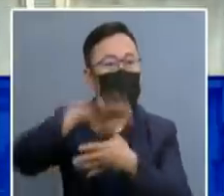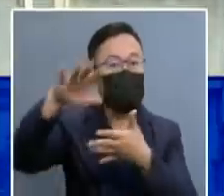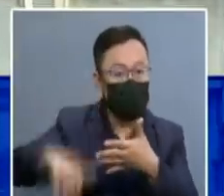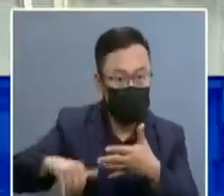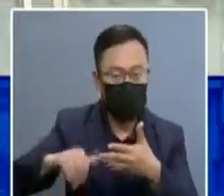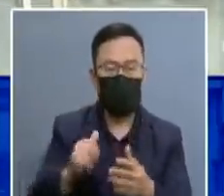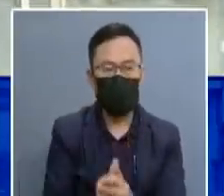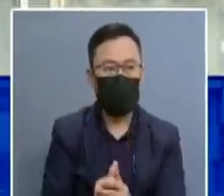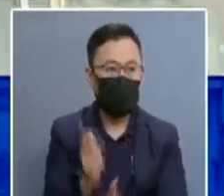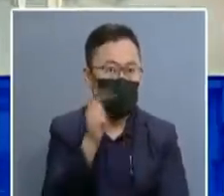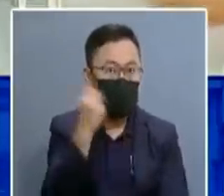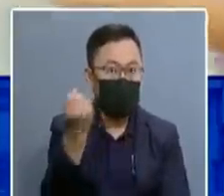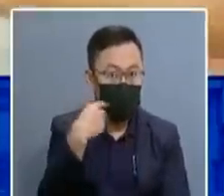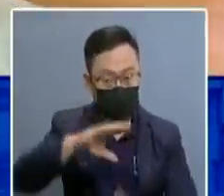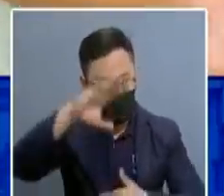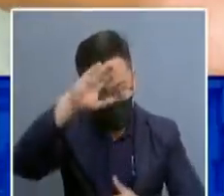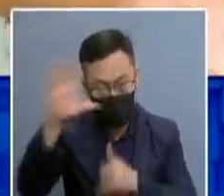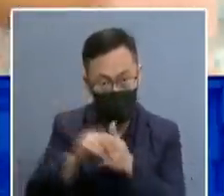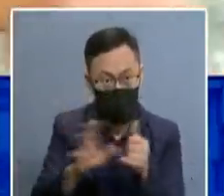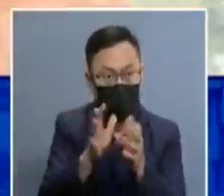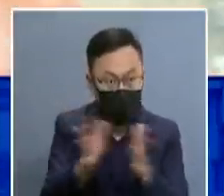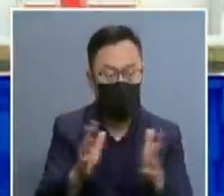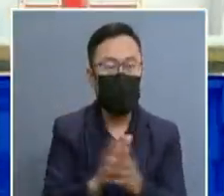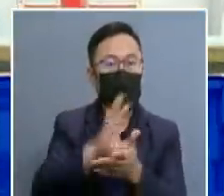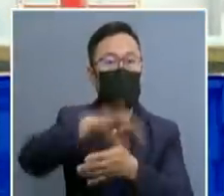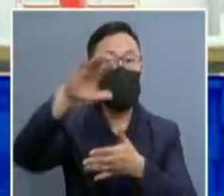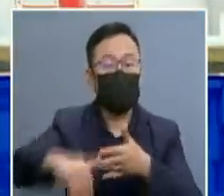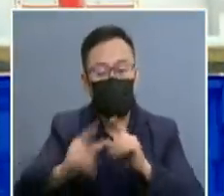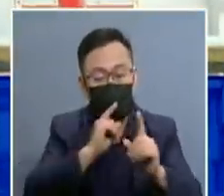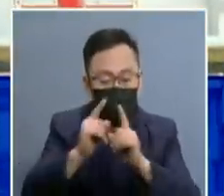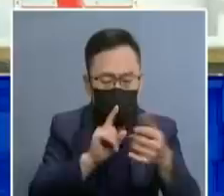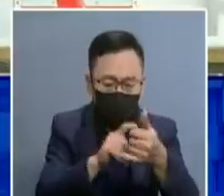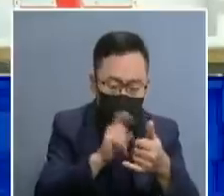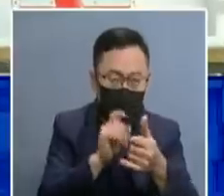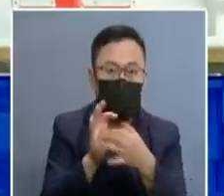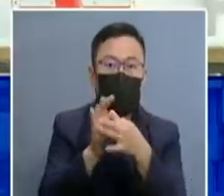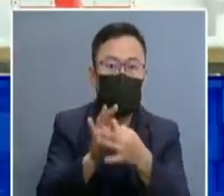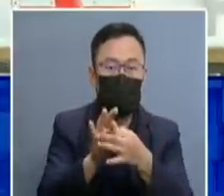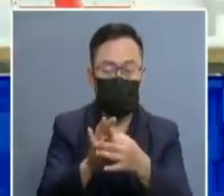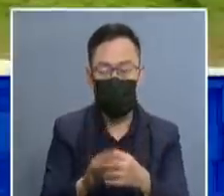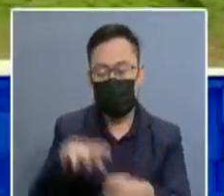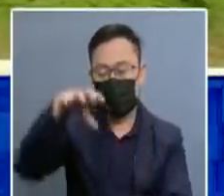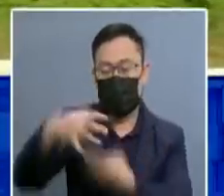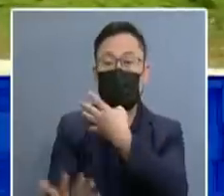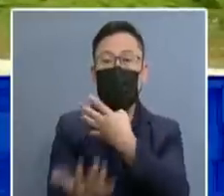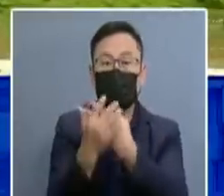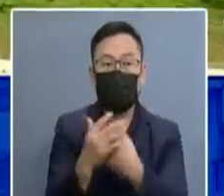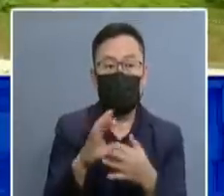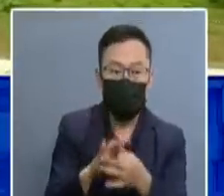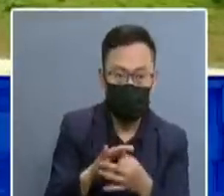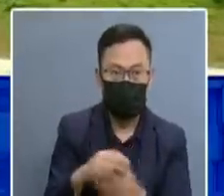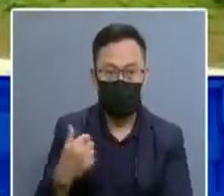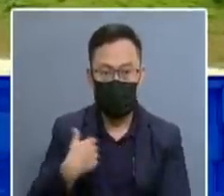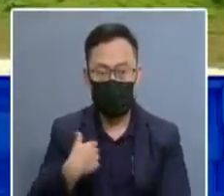ของนักโทษที่ทราบข่าวการแพร่ระบาดโควิด-19 เดินทางไปสอบถามข้อมูลด้วยความเป็นห่วงครับอย่างผู้หญิงคนนี้ก็ขับรถม